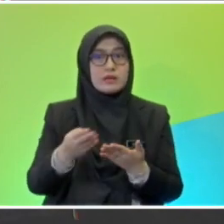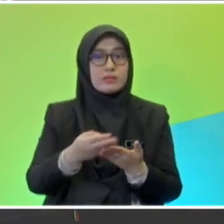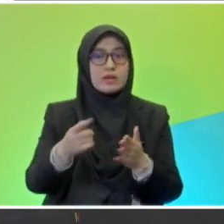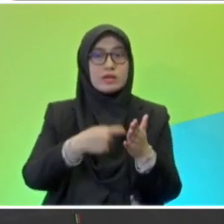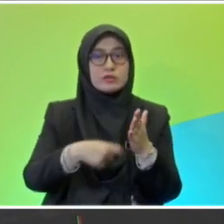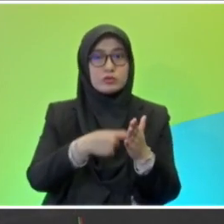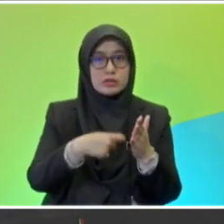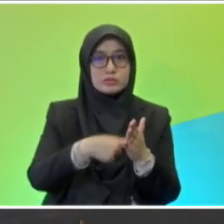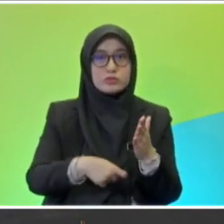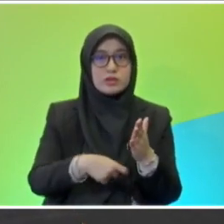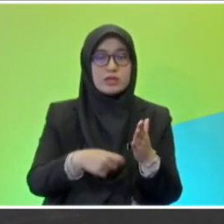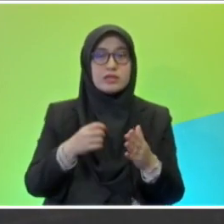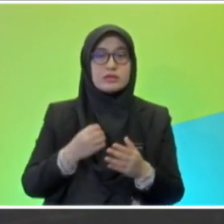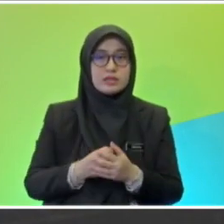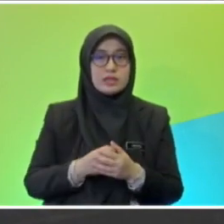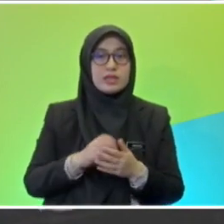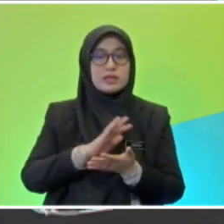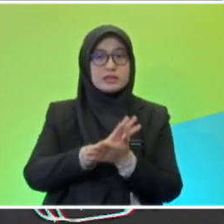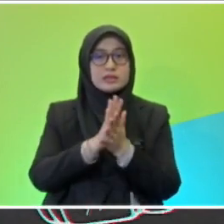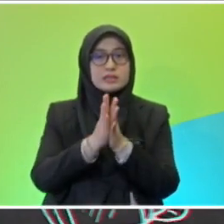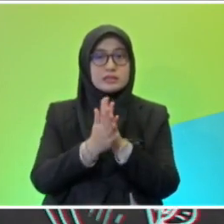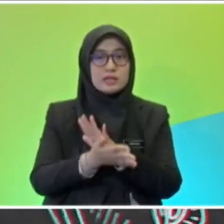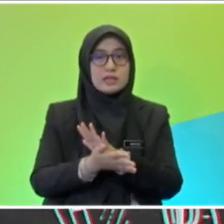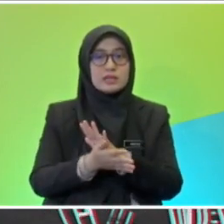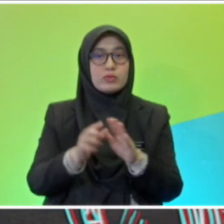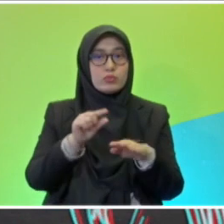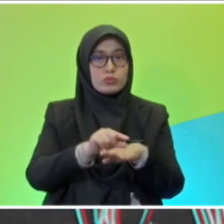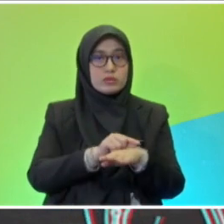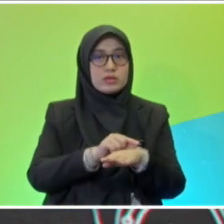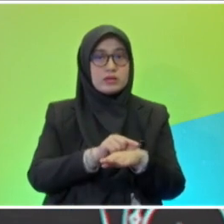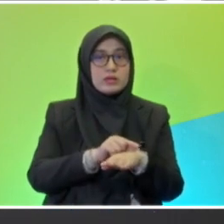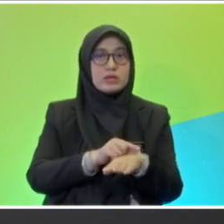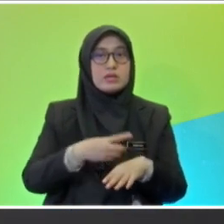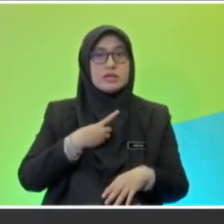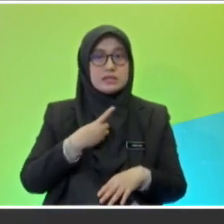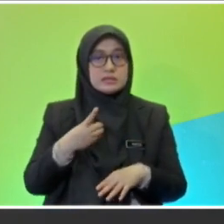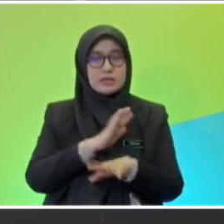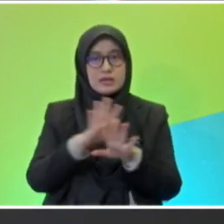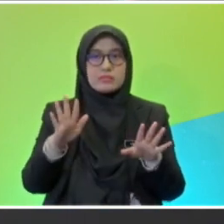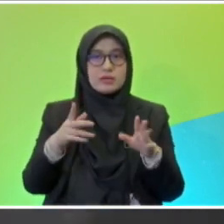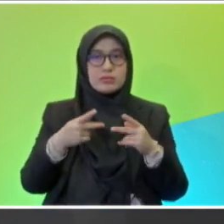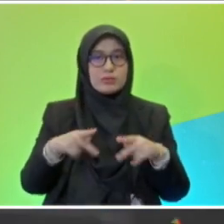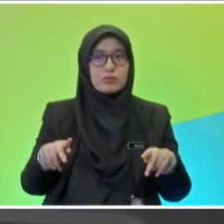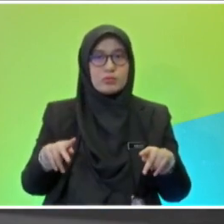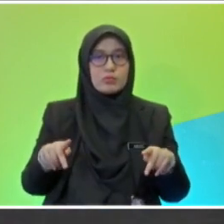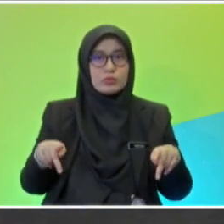berlawanan dengan hukum syaraf melalui perbicaraan tersebut beliau menuntut hak mengerjakan tanah harus mengikuti hukum agama